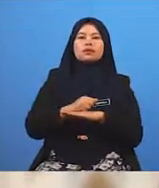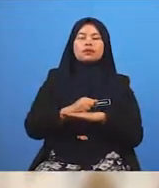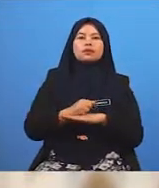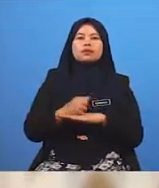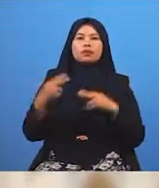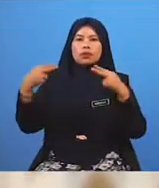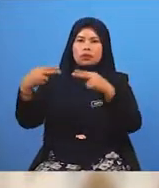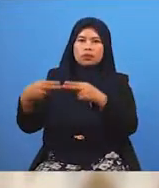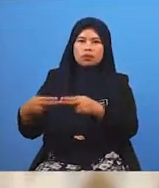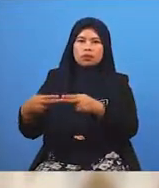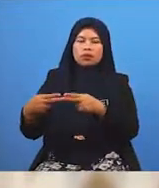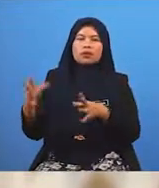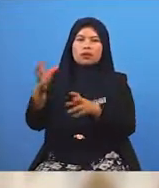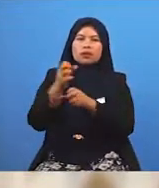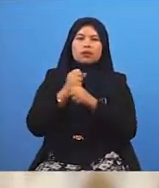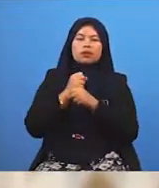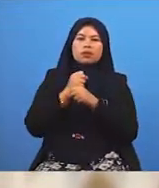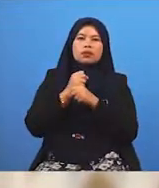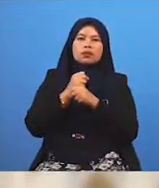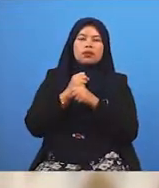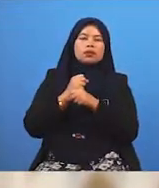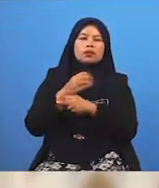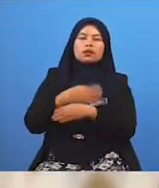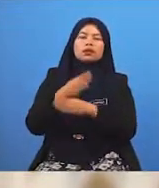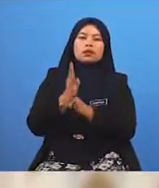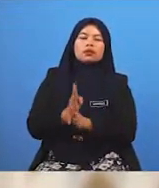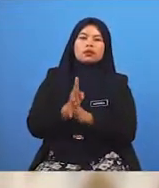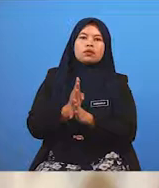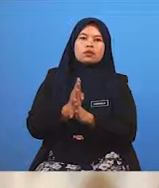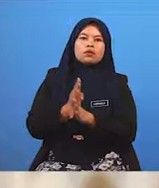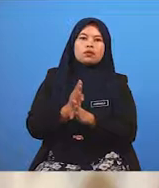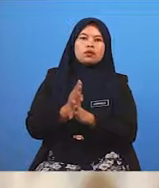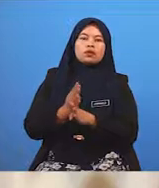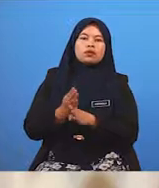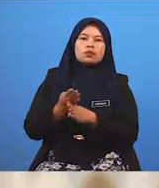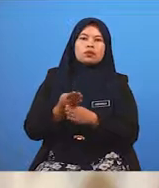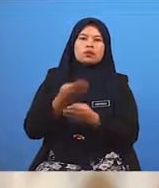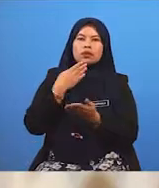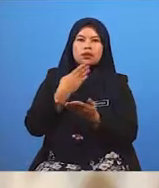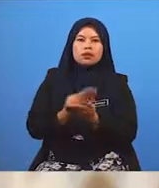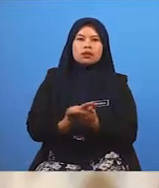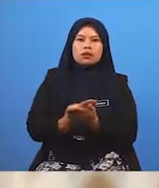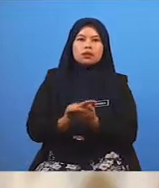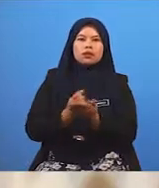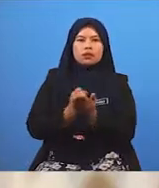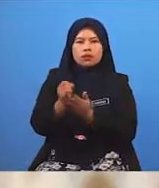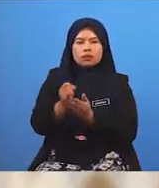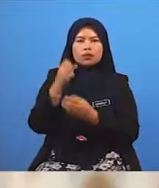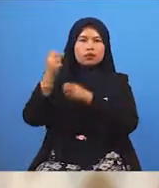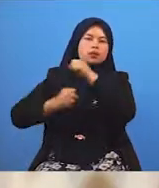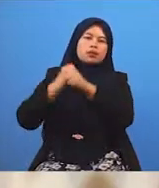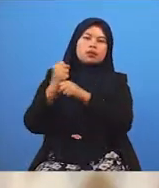masyarakat dapat membentuk budi pekerti yang baik seperti jujur, bersopan santun dan